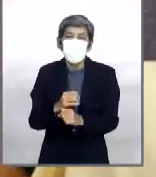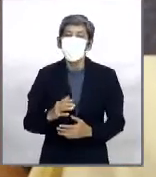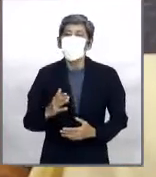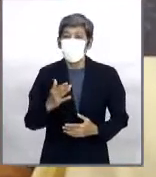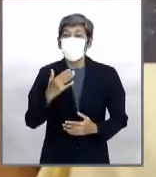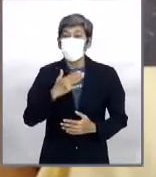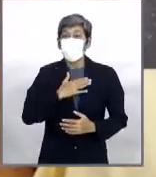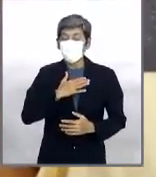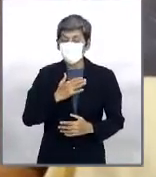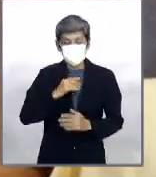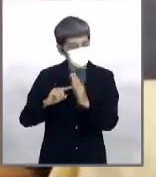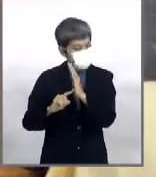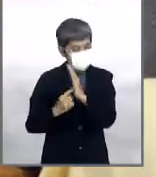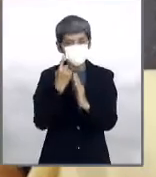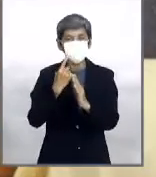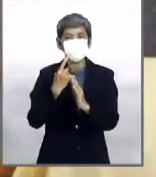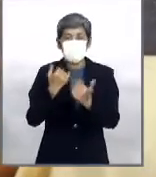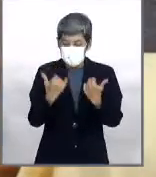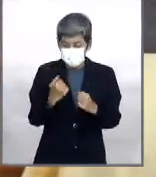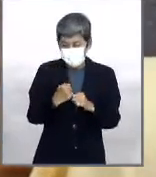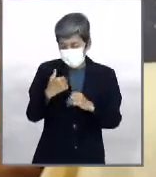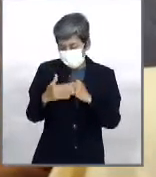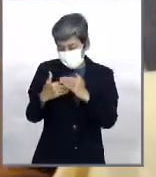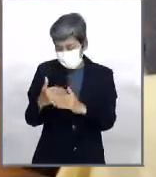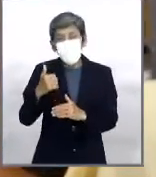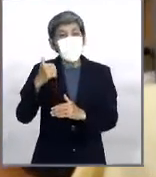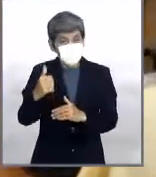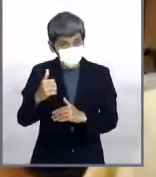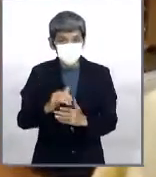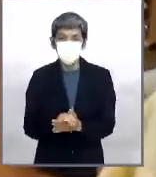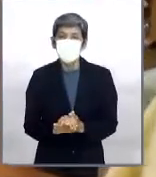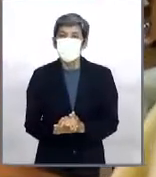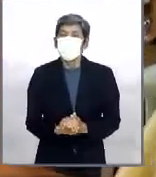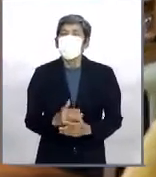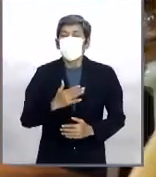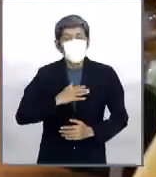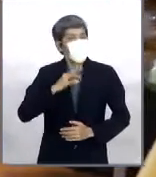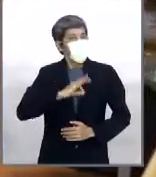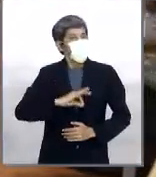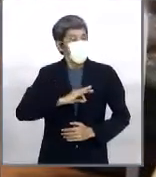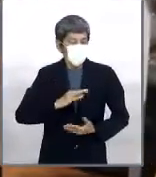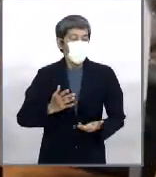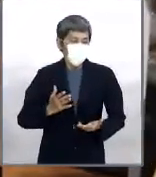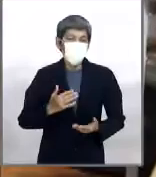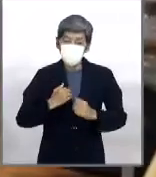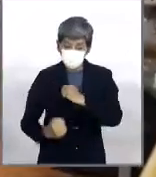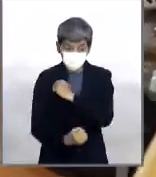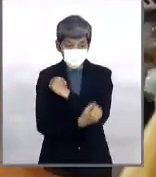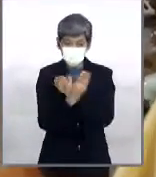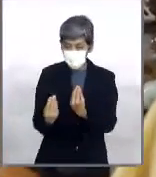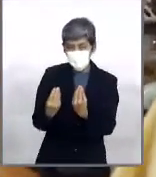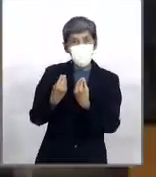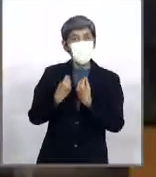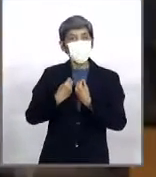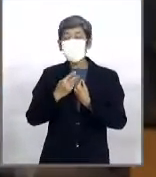ก็บอกว่าวันนั้นอะเป็นจุดต้นที่ให้มีวันนี้นะครับผมเนาะก็เหตุการณ์ครั้งนี้ทำให้ผมรู้ว่าบางครั้งเนี่ยโอกาสมันเข้าม